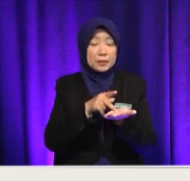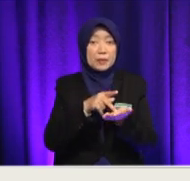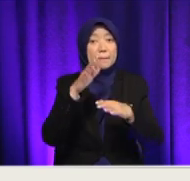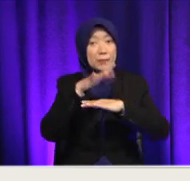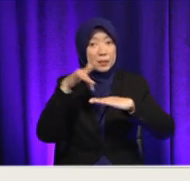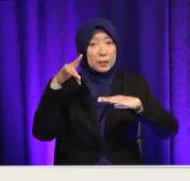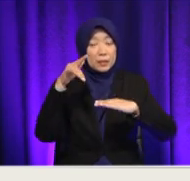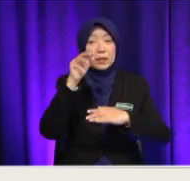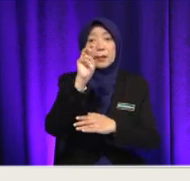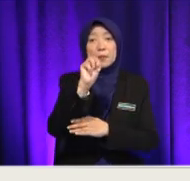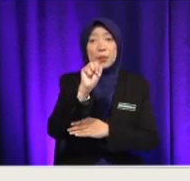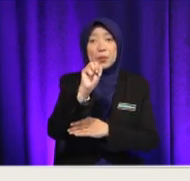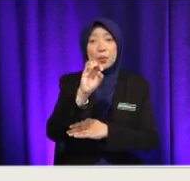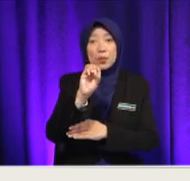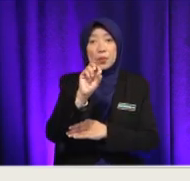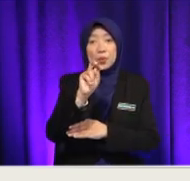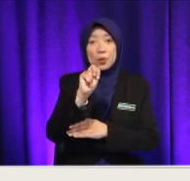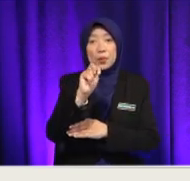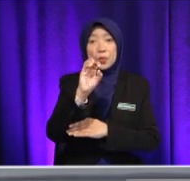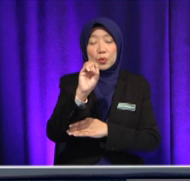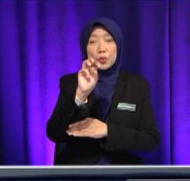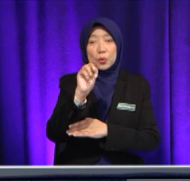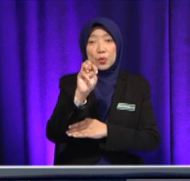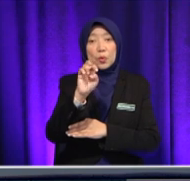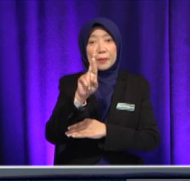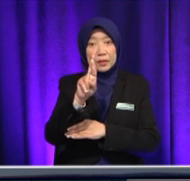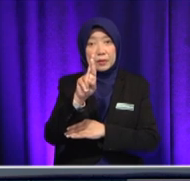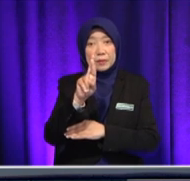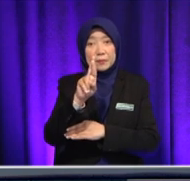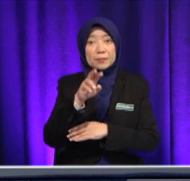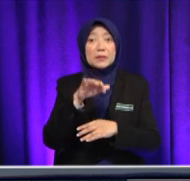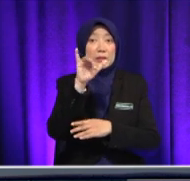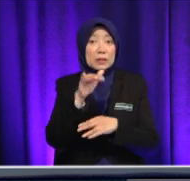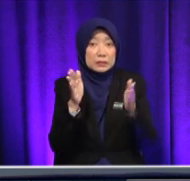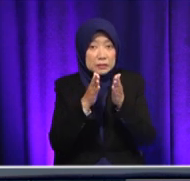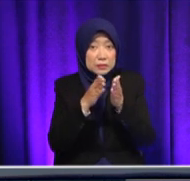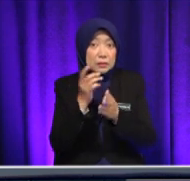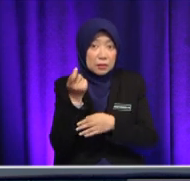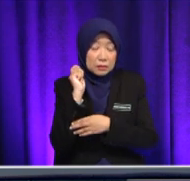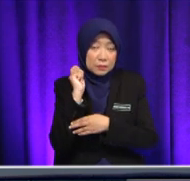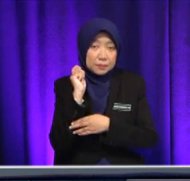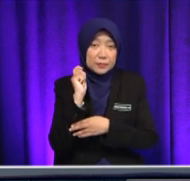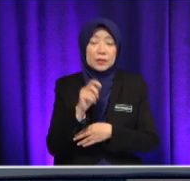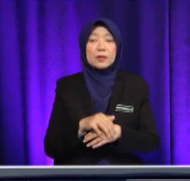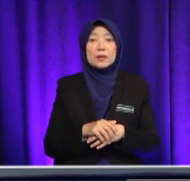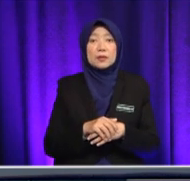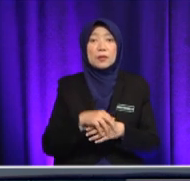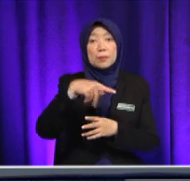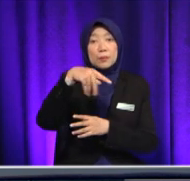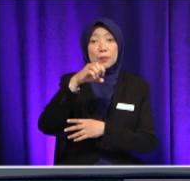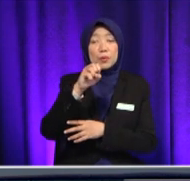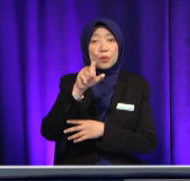monomer. Okey. Yang kecil-kecil tadi tu nama dia monomer. Okey, baik. Okey. Dan polimer dapat dikelaskan